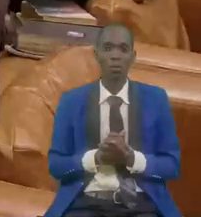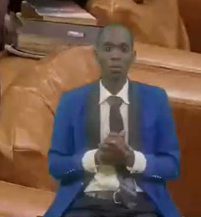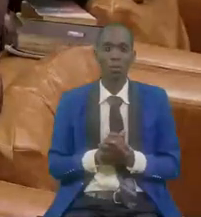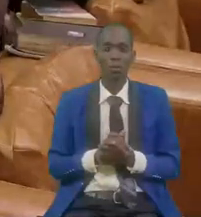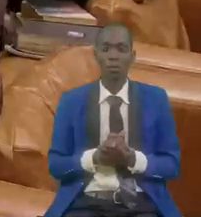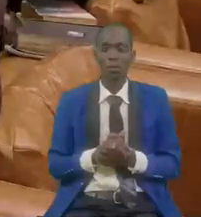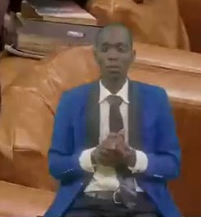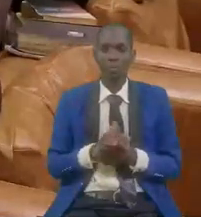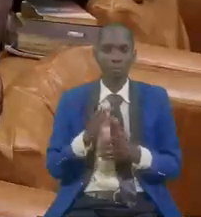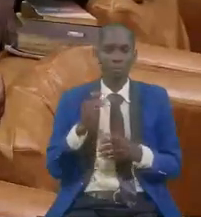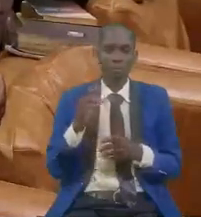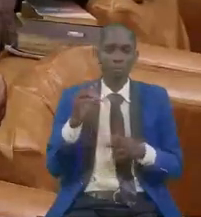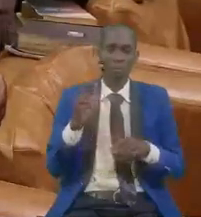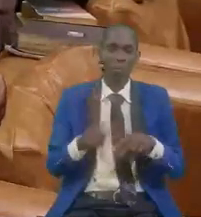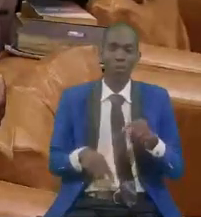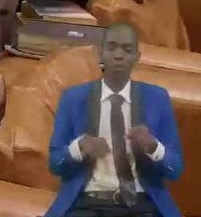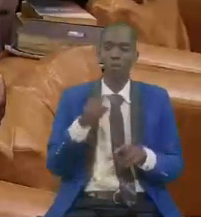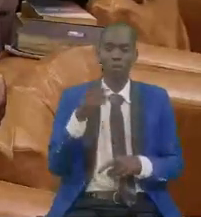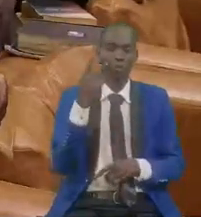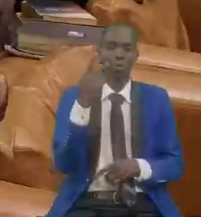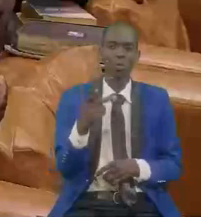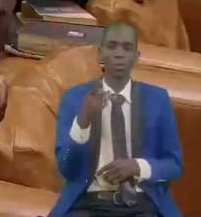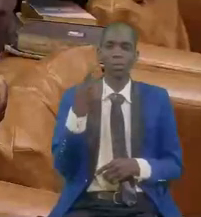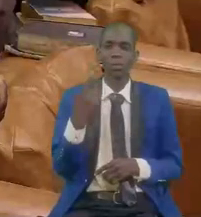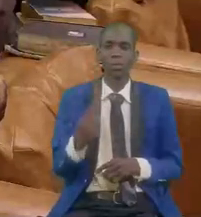Ne pouvez-vous pas voir